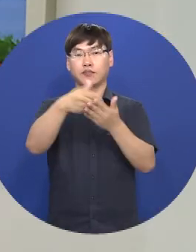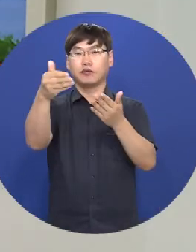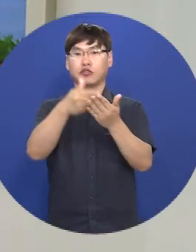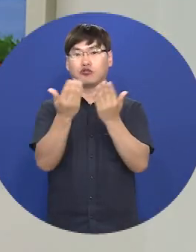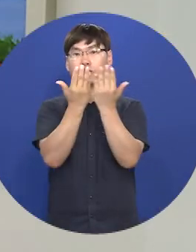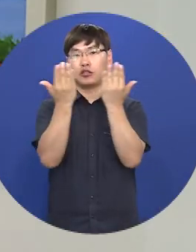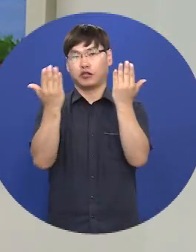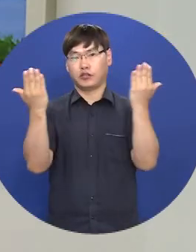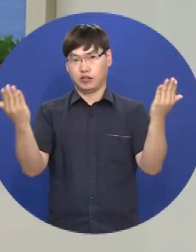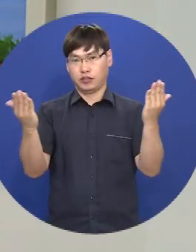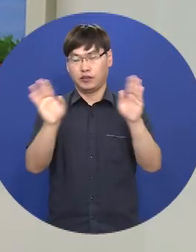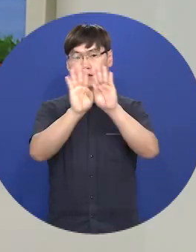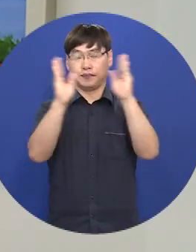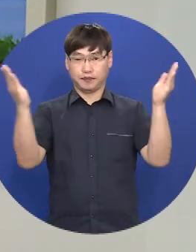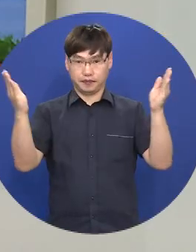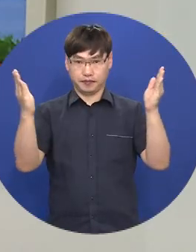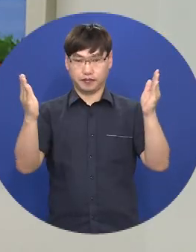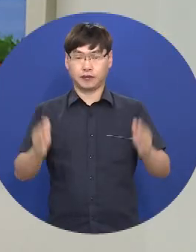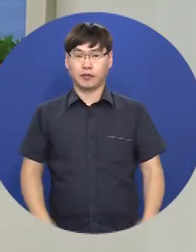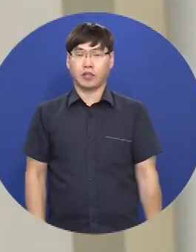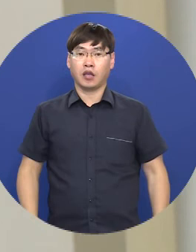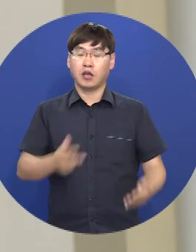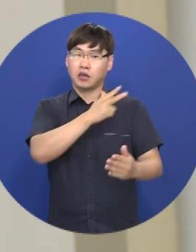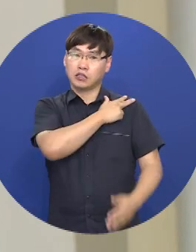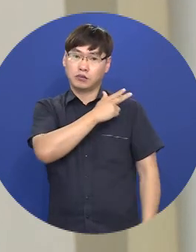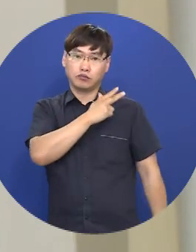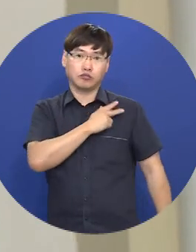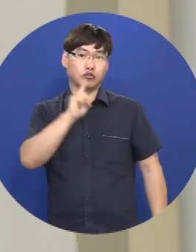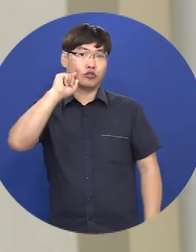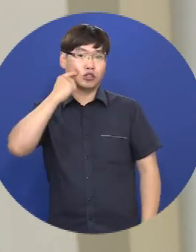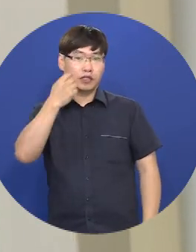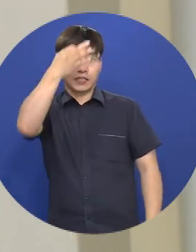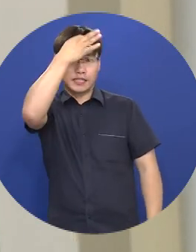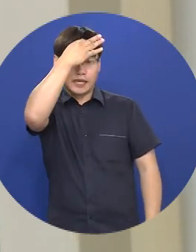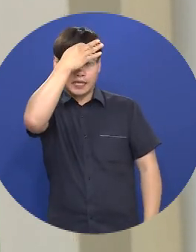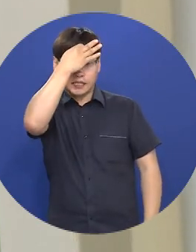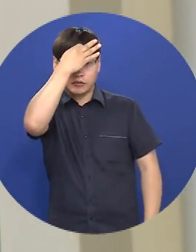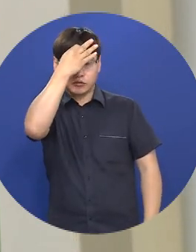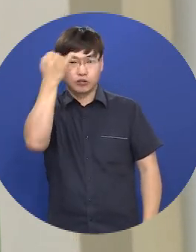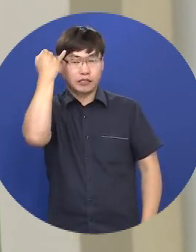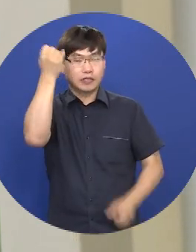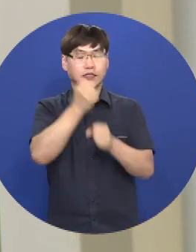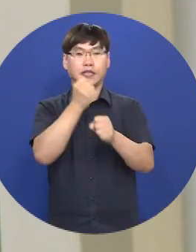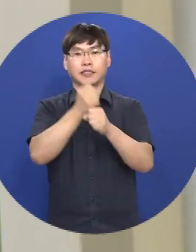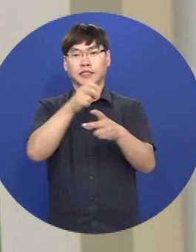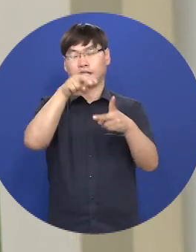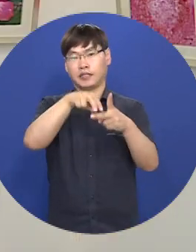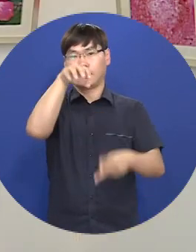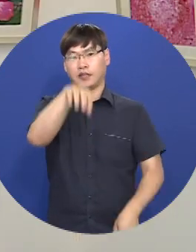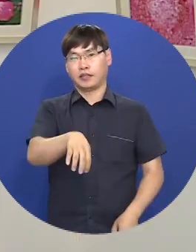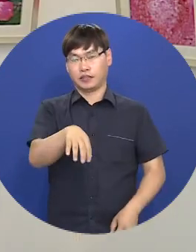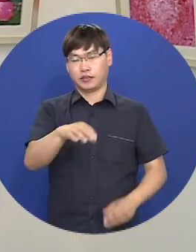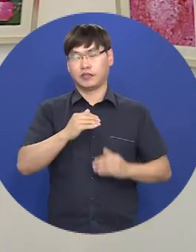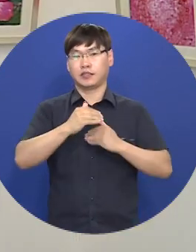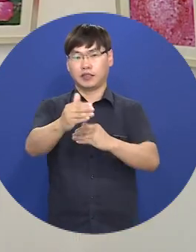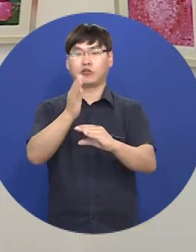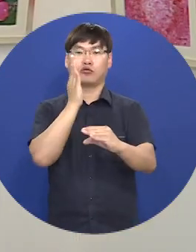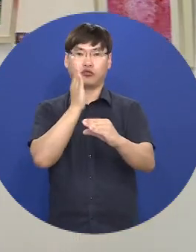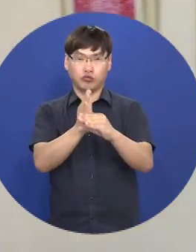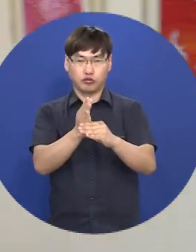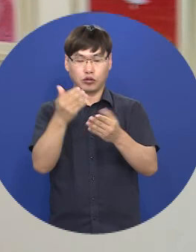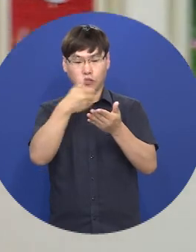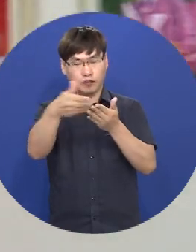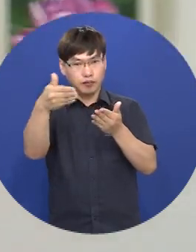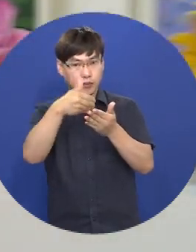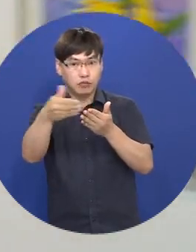진행했습니다. 이번 미술전시는 진부 문화예술 창작 스튜디오에서 볼 수 있었는데요. 많은 평창 군민들이